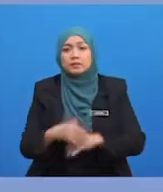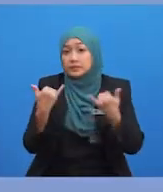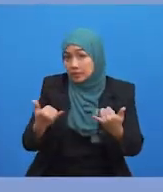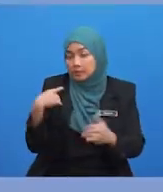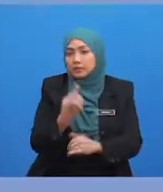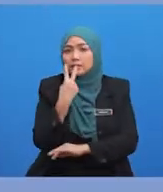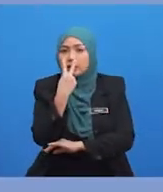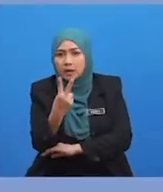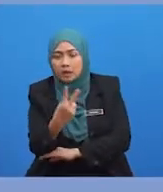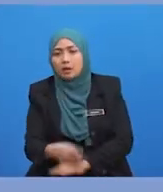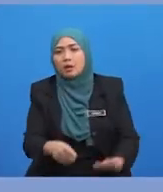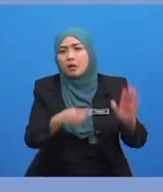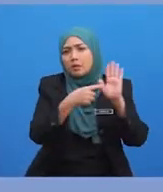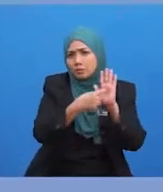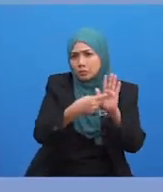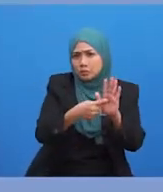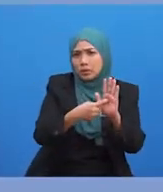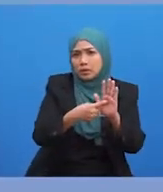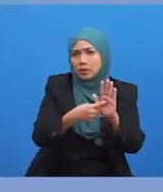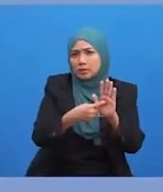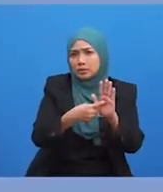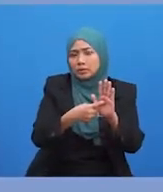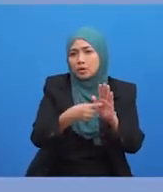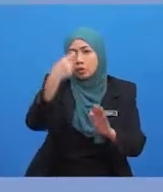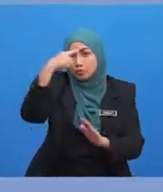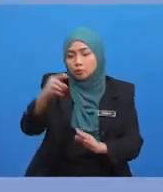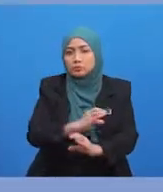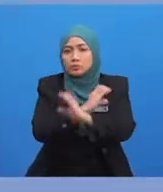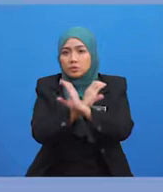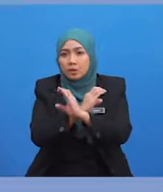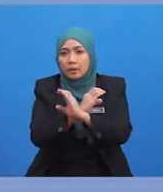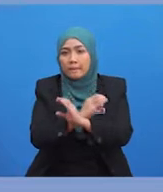bagi amalan harian untuk mencegah penyakit berjangkit.